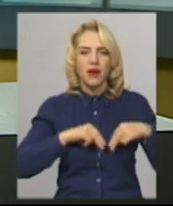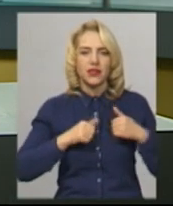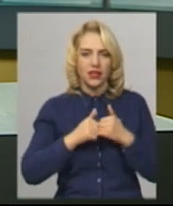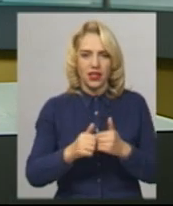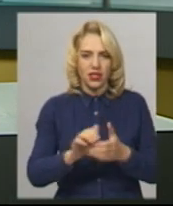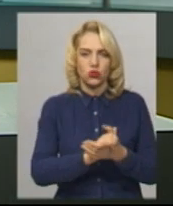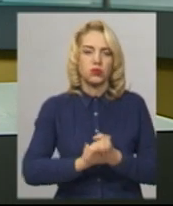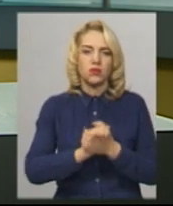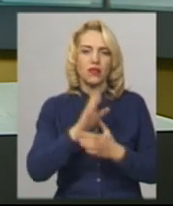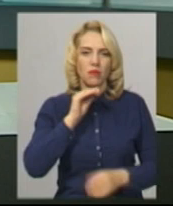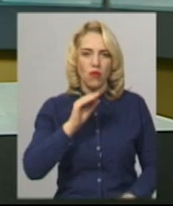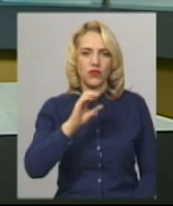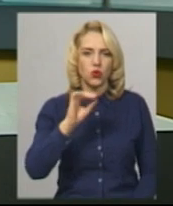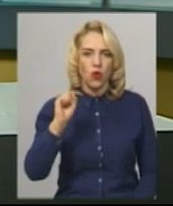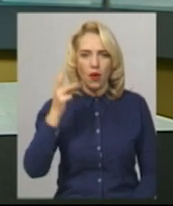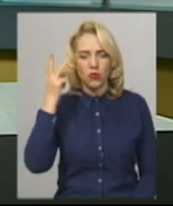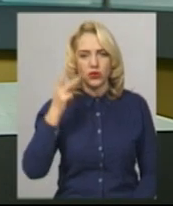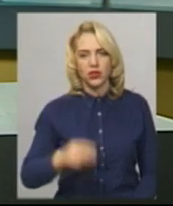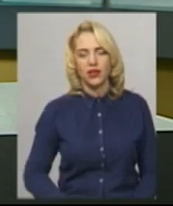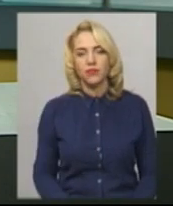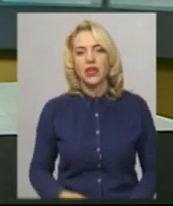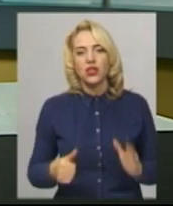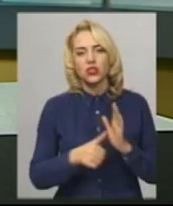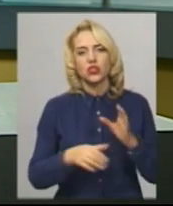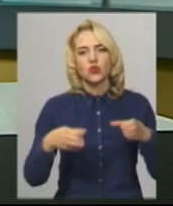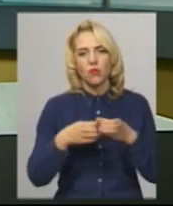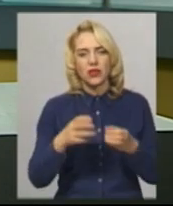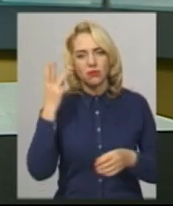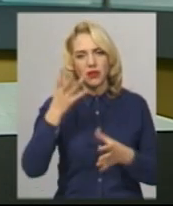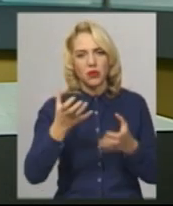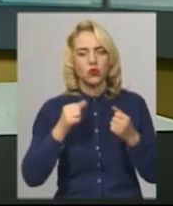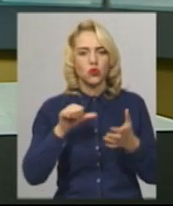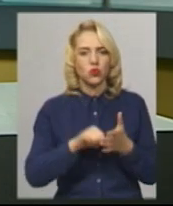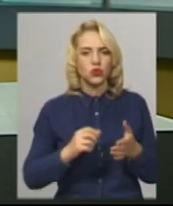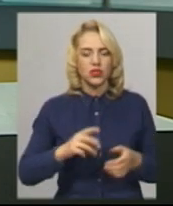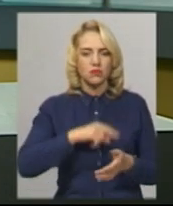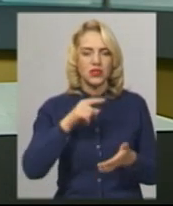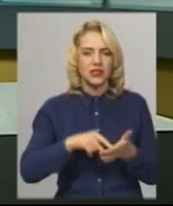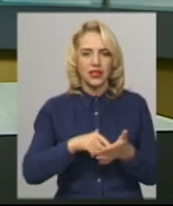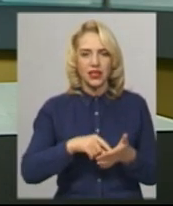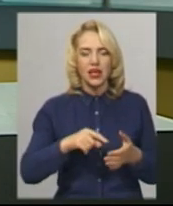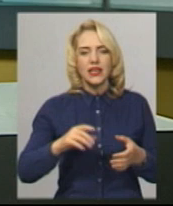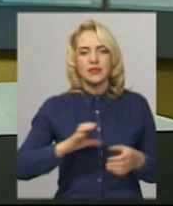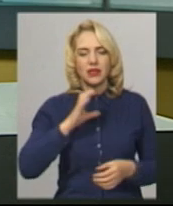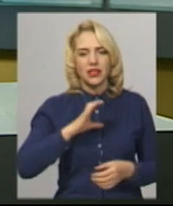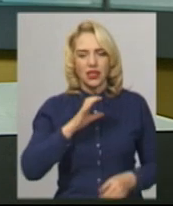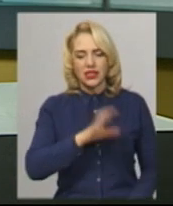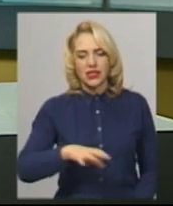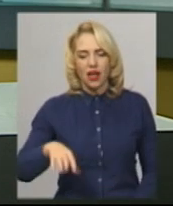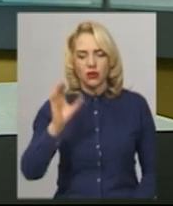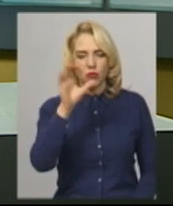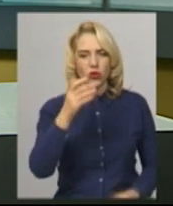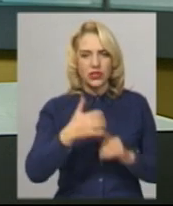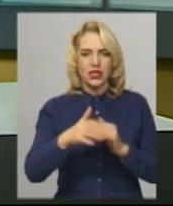ЮА «Поділля». 6 команд Хмельницького беруть участь у міській спартакіаді з гандболу серед дівчат. Змагання відбувається